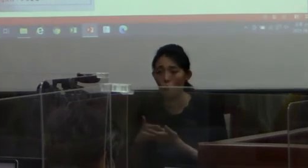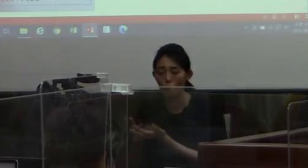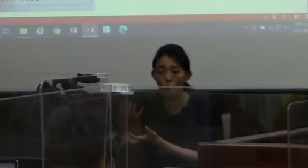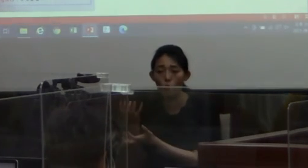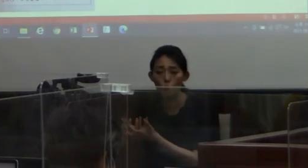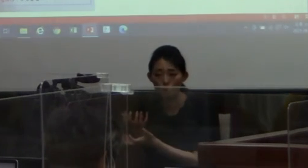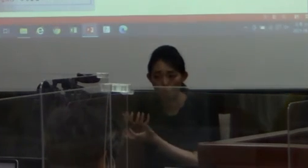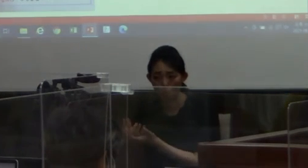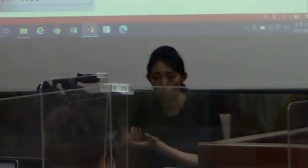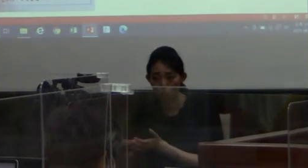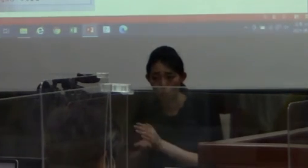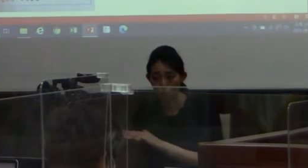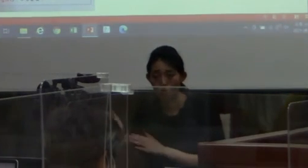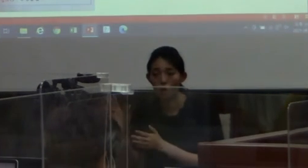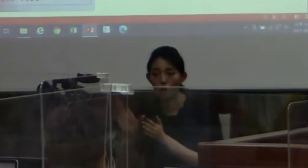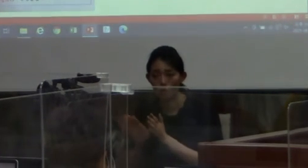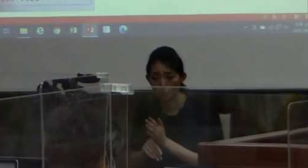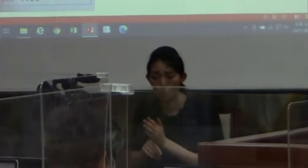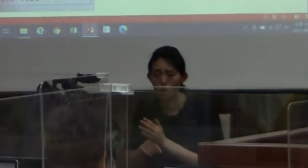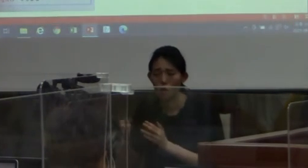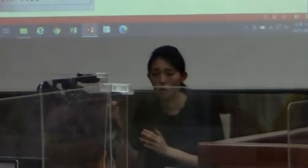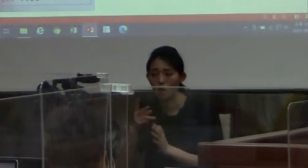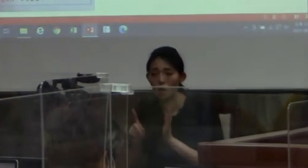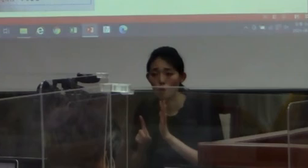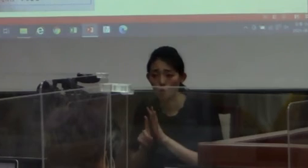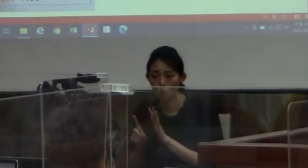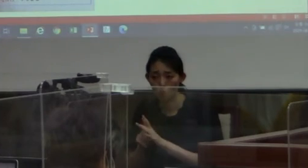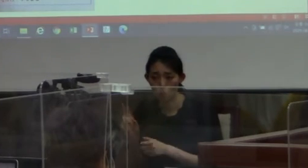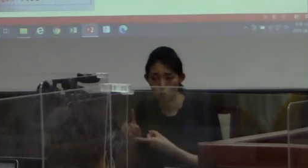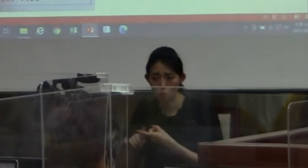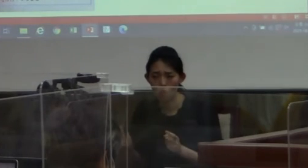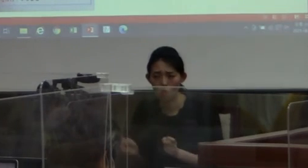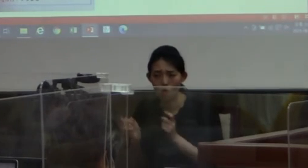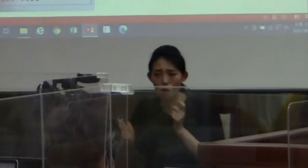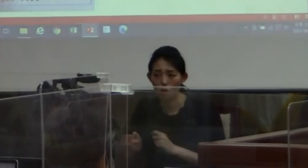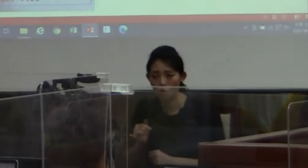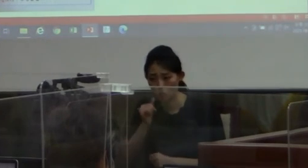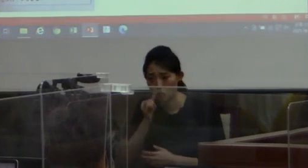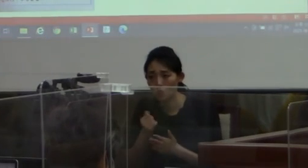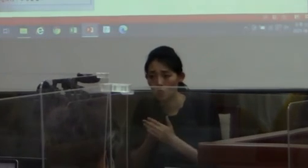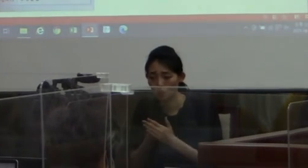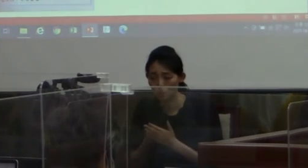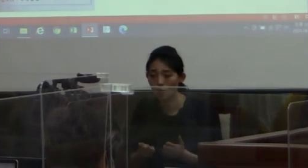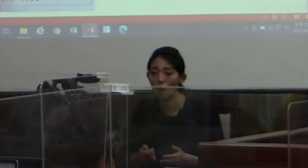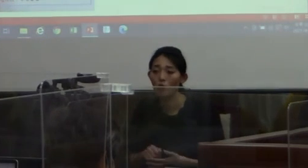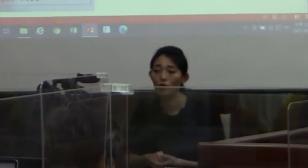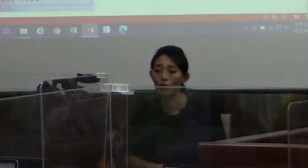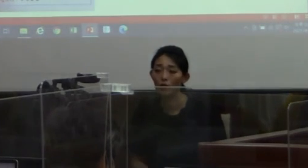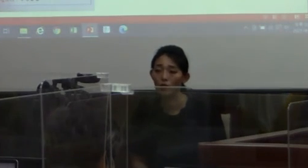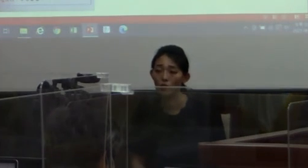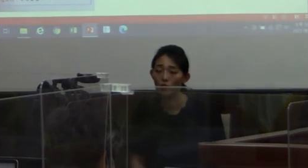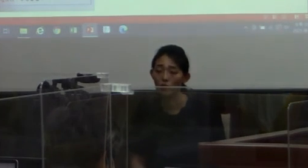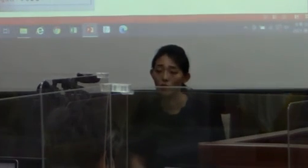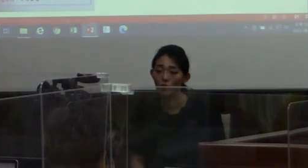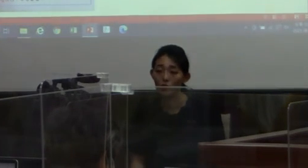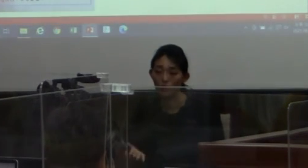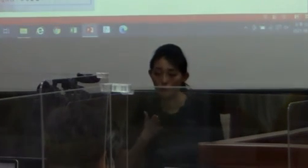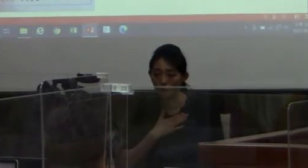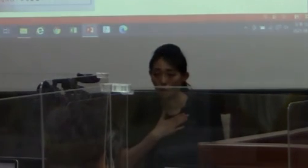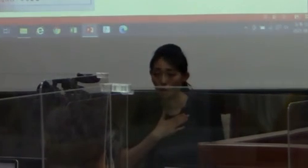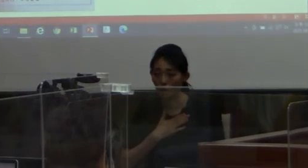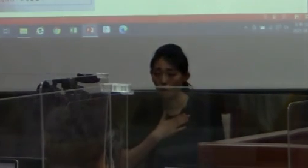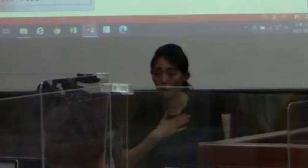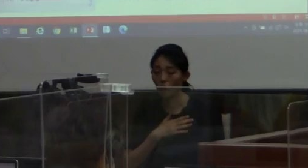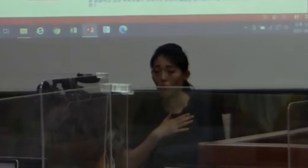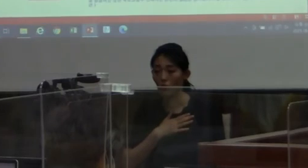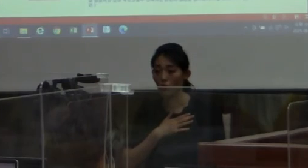하나 보낼 때도 이런 재공고 하나를 가지고 이런 난리를 치지 않습니까? 그렇기 때문에 제가